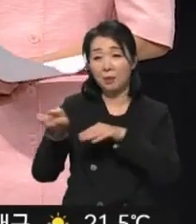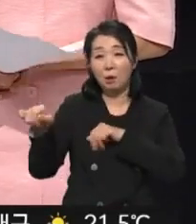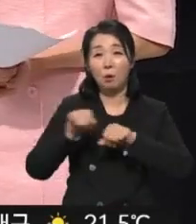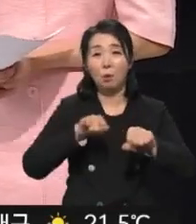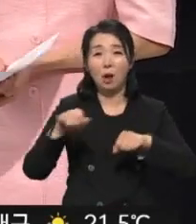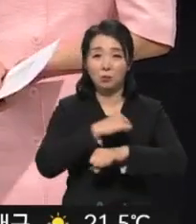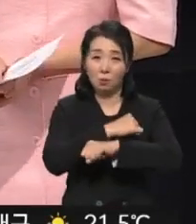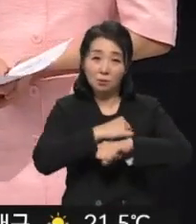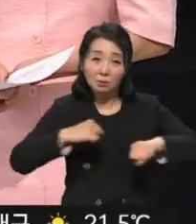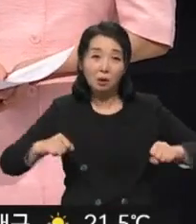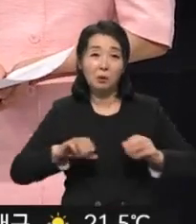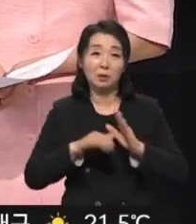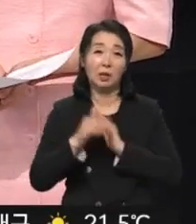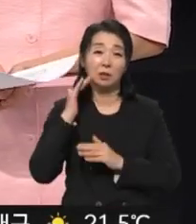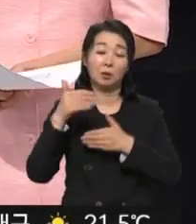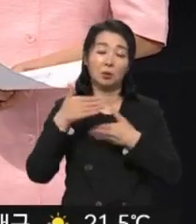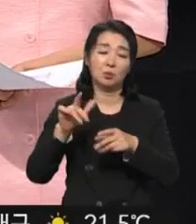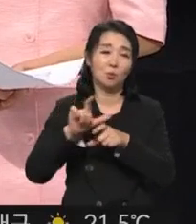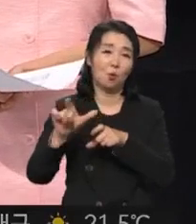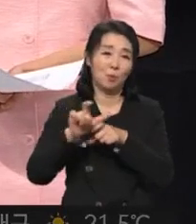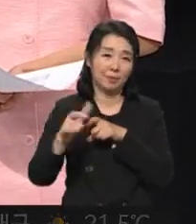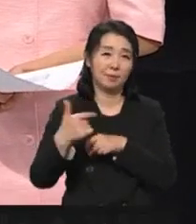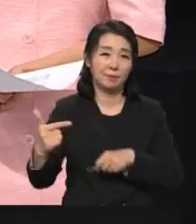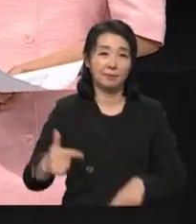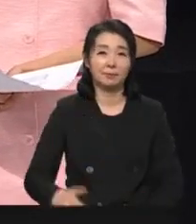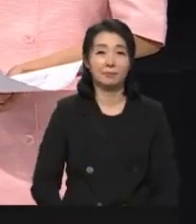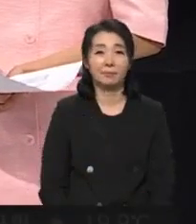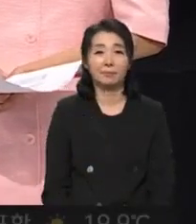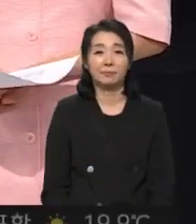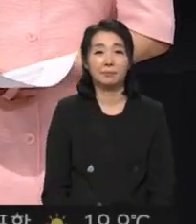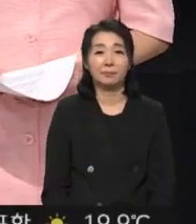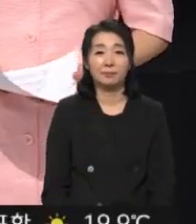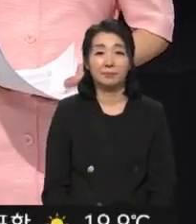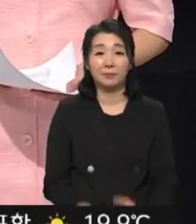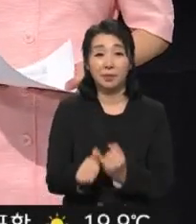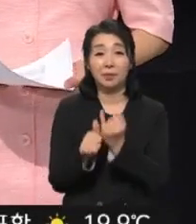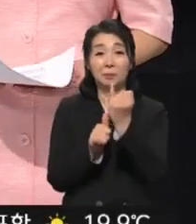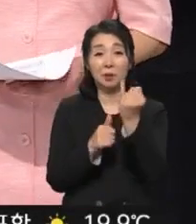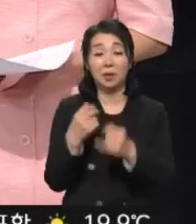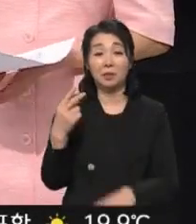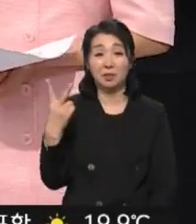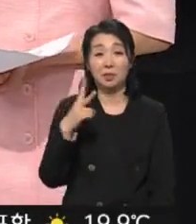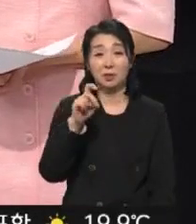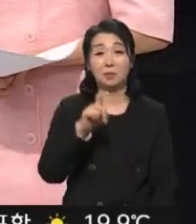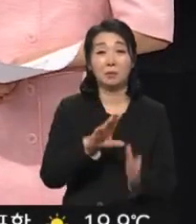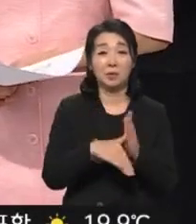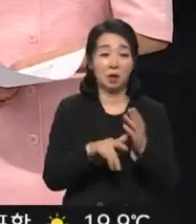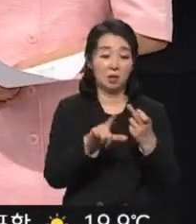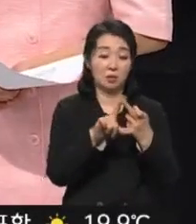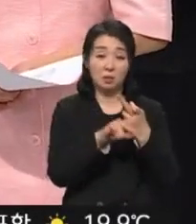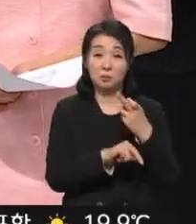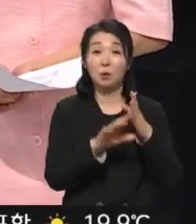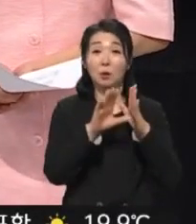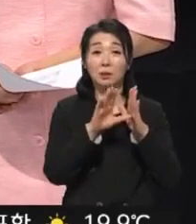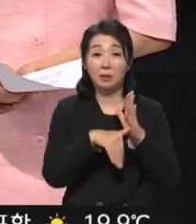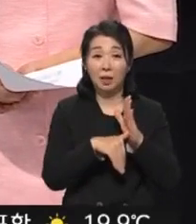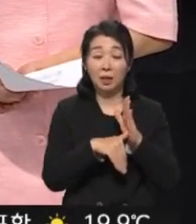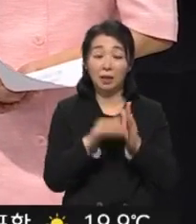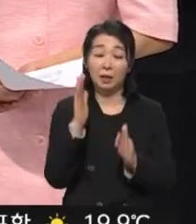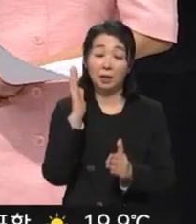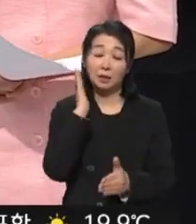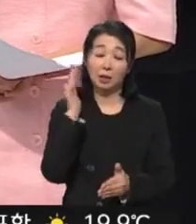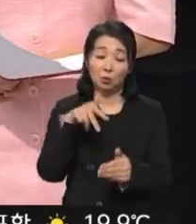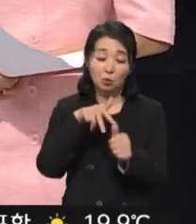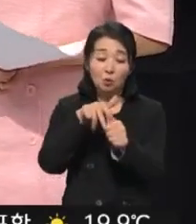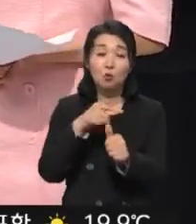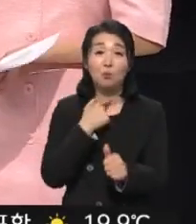활동이 넓어질수록 대통령실의 고민도 깊어질 걸로 보입니다. 김 여사는 지난 2021년 12월 당시 대선 후보였던